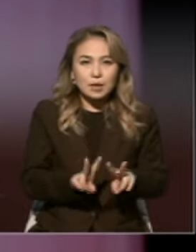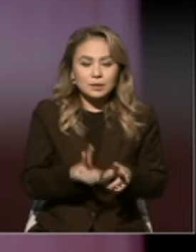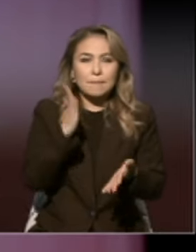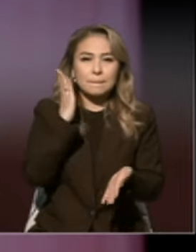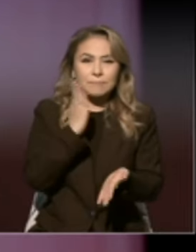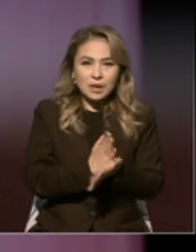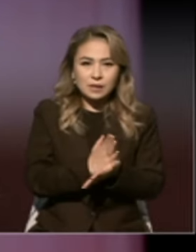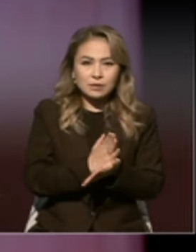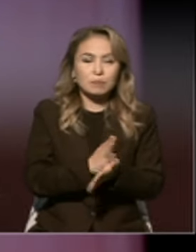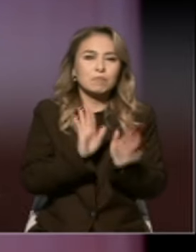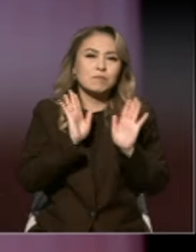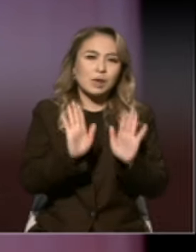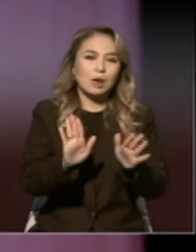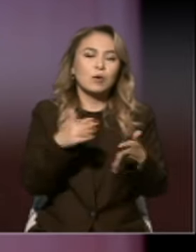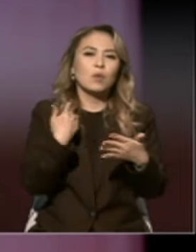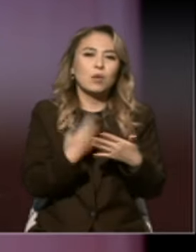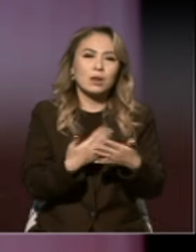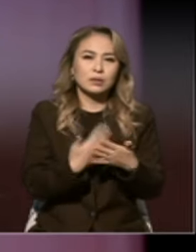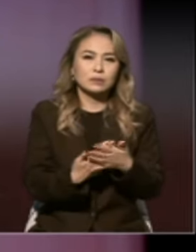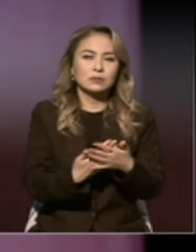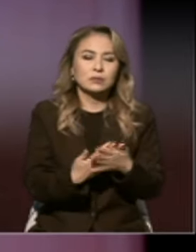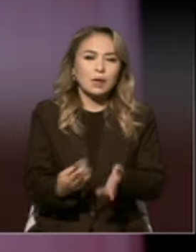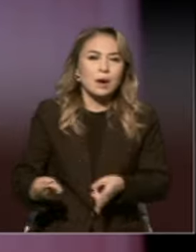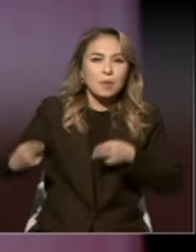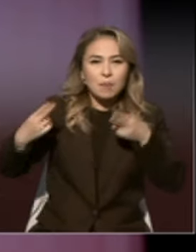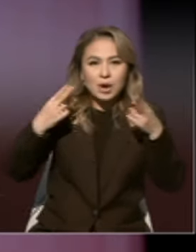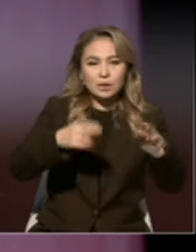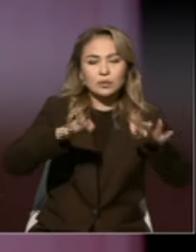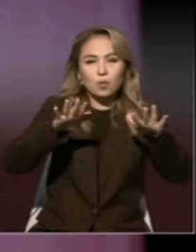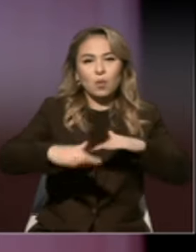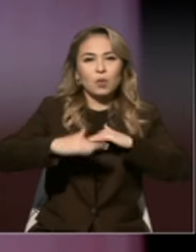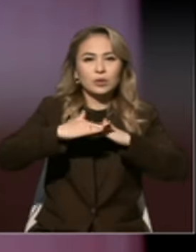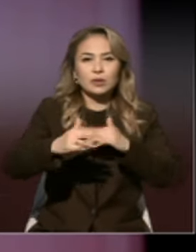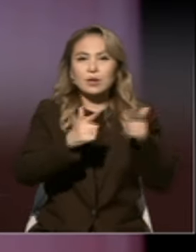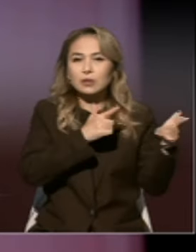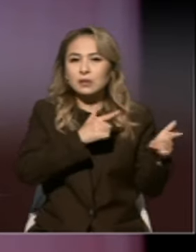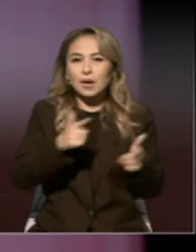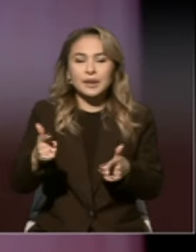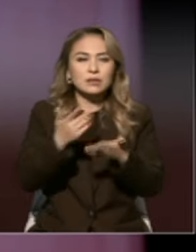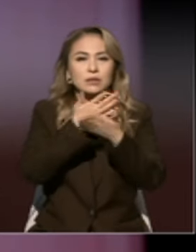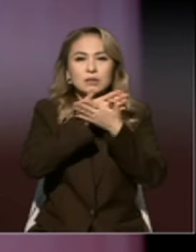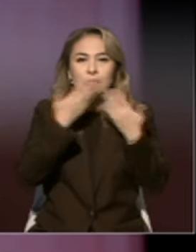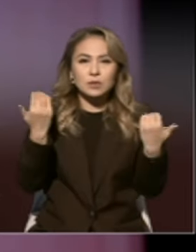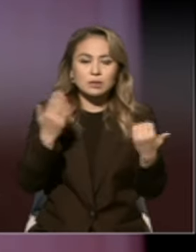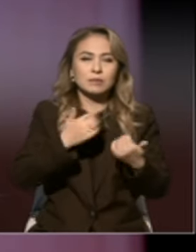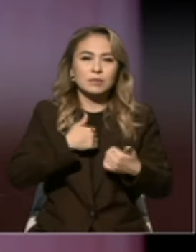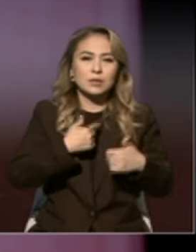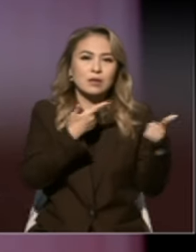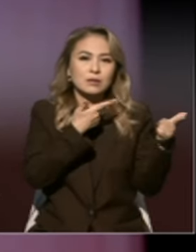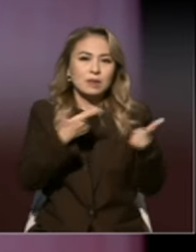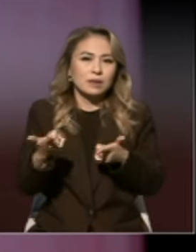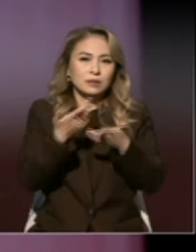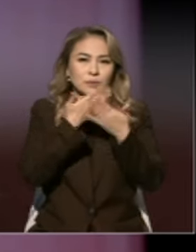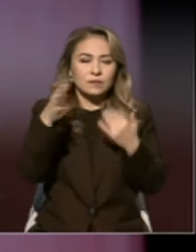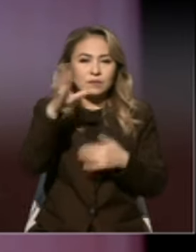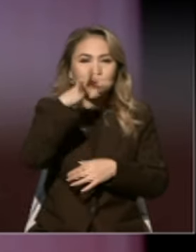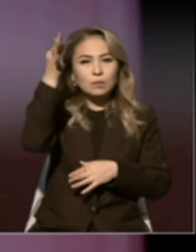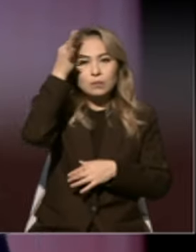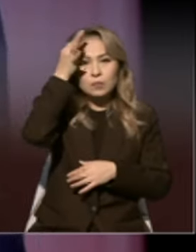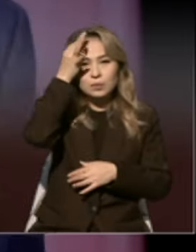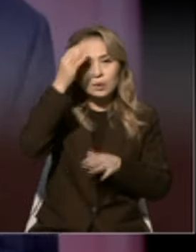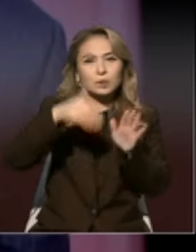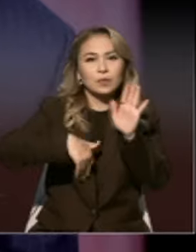бар, бірақ олардың баратын орындары дайын емес. Оған біз дайын емеспіз. Соны ескергеніміз дұрыс